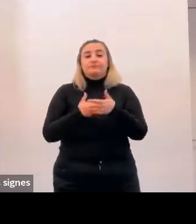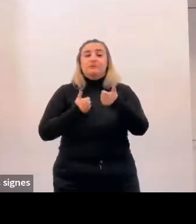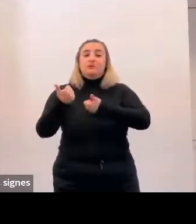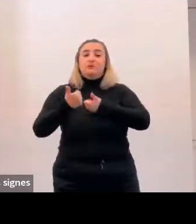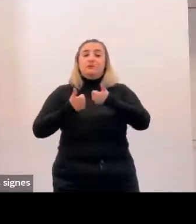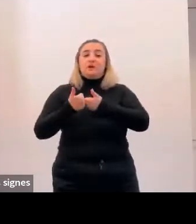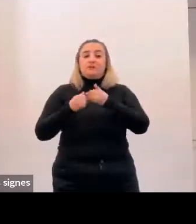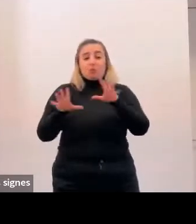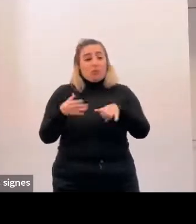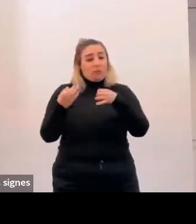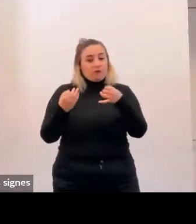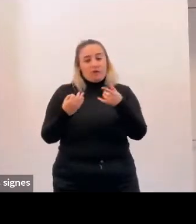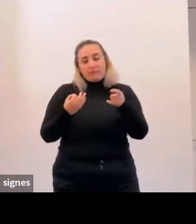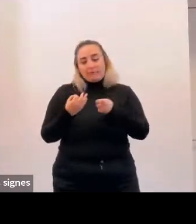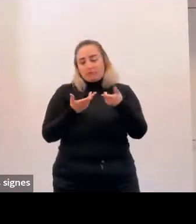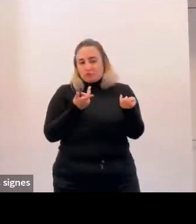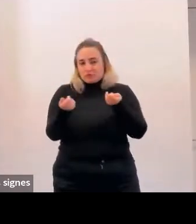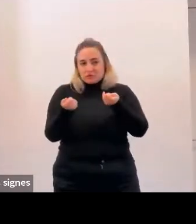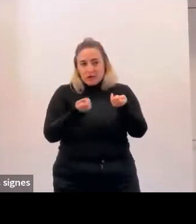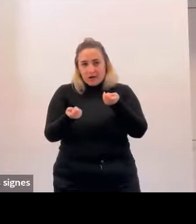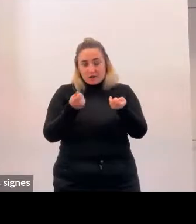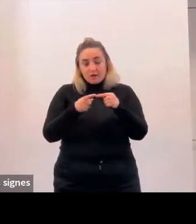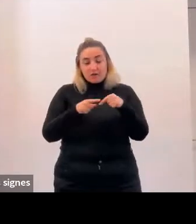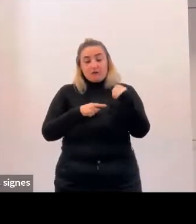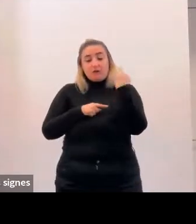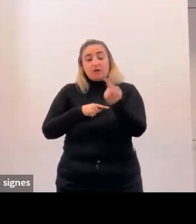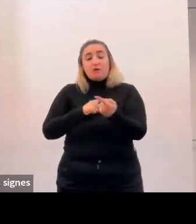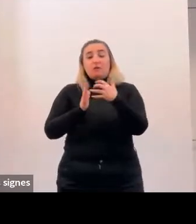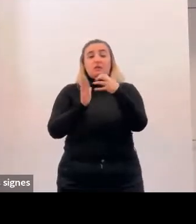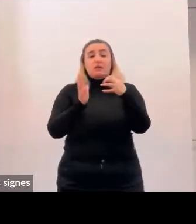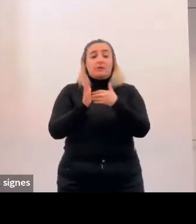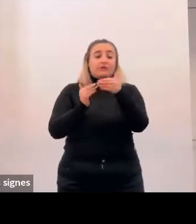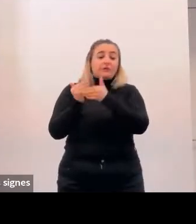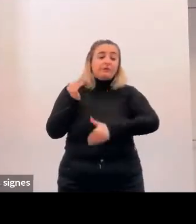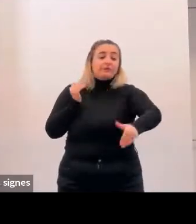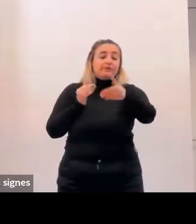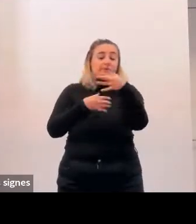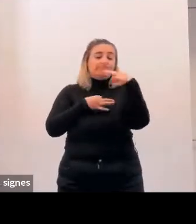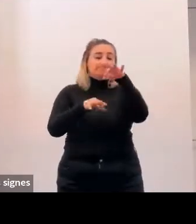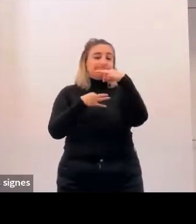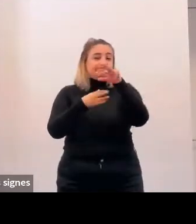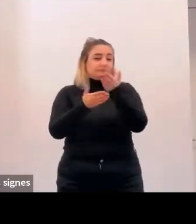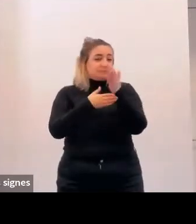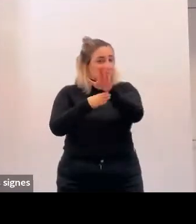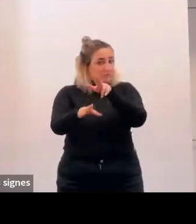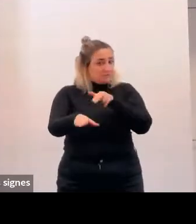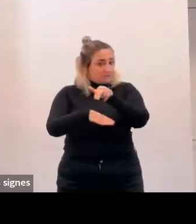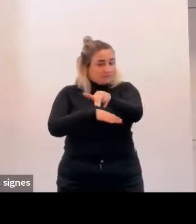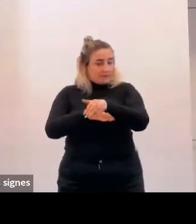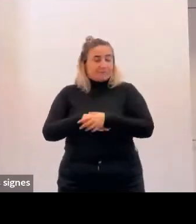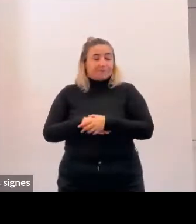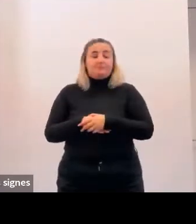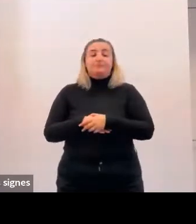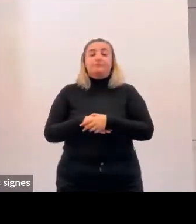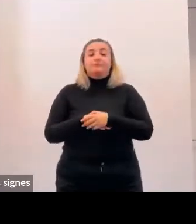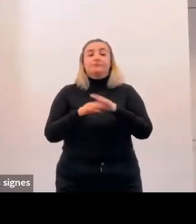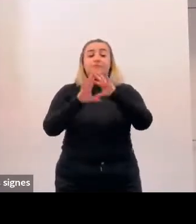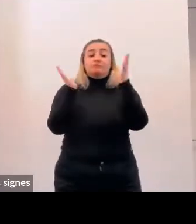services compétents et feront l'objet de délibérations ultérieures et de conventions qui